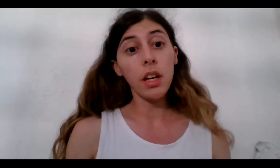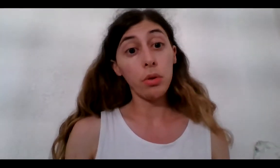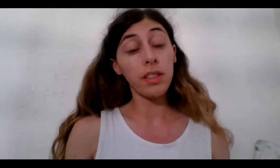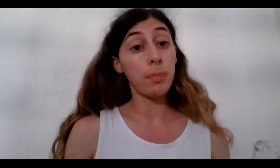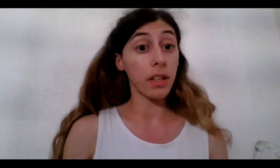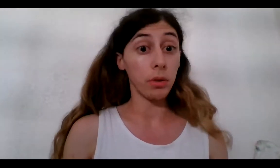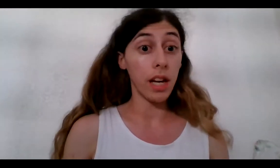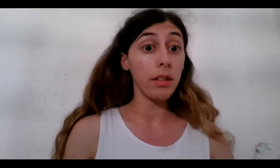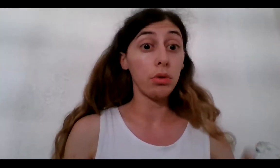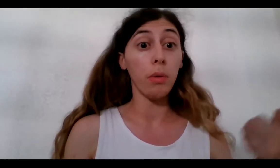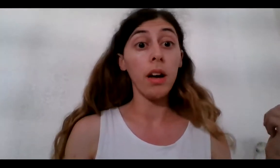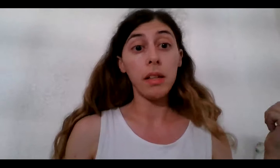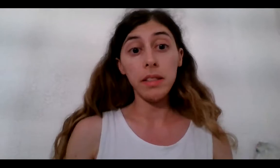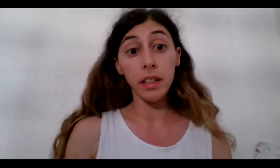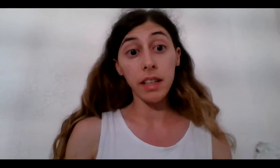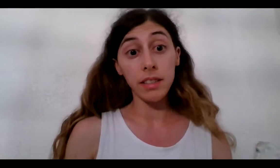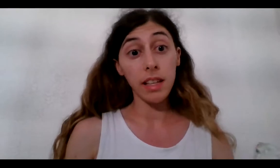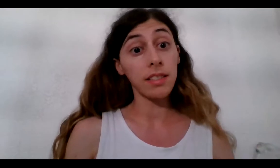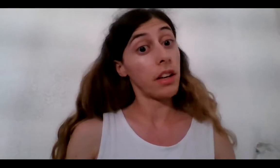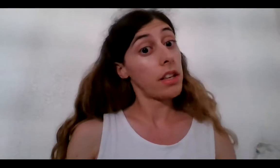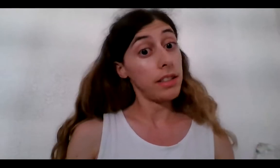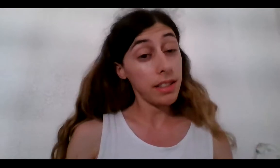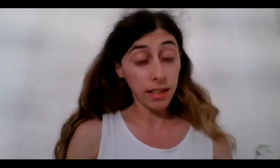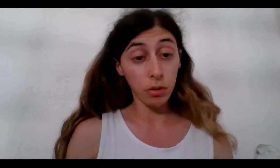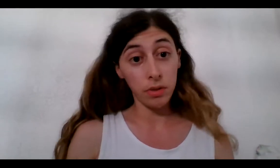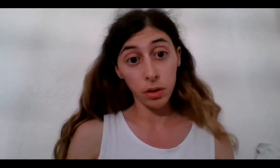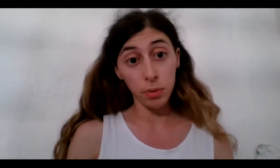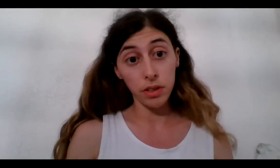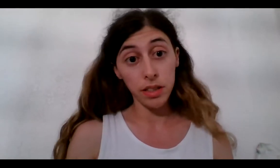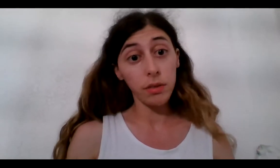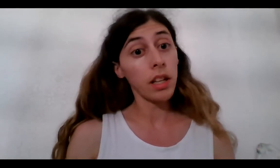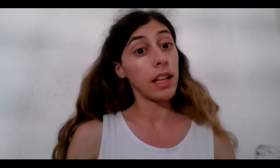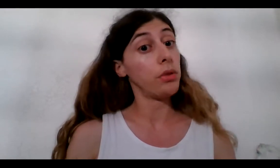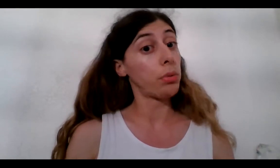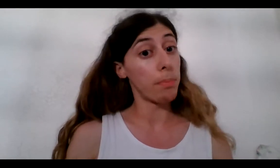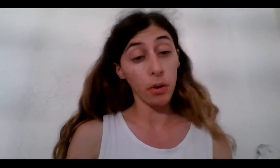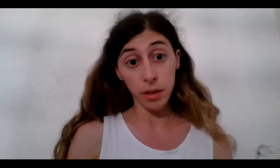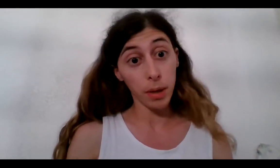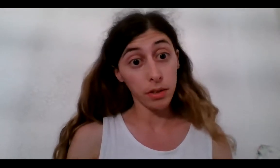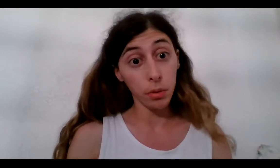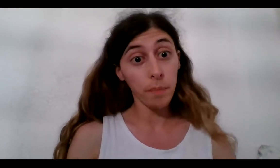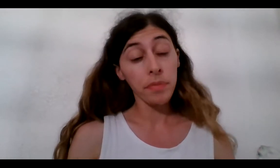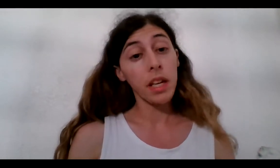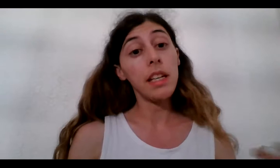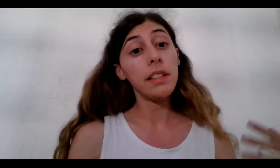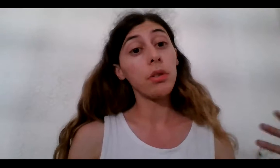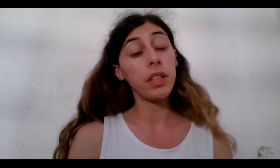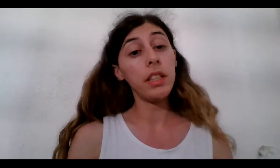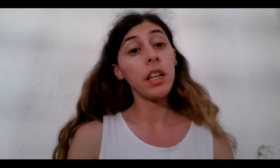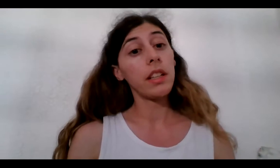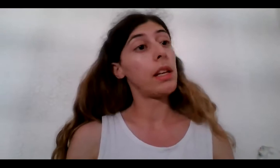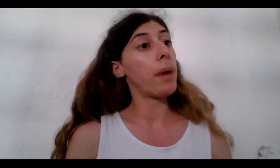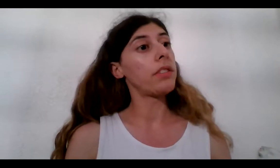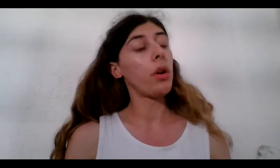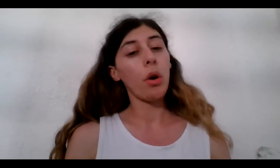requis que cette personne-là ne soit ni intersexe, ni séropositive, qu'elle ne soit pas en dépression, et il était